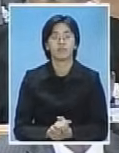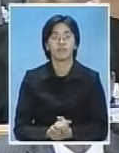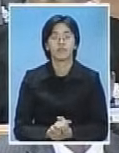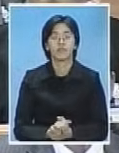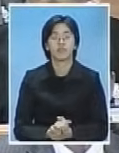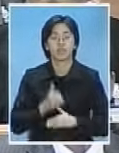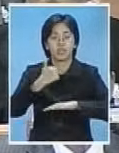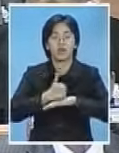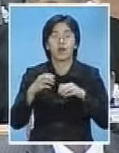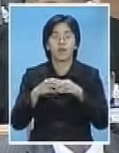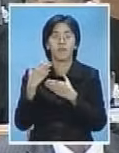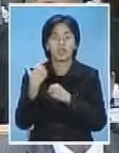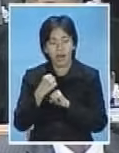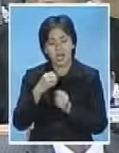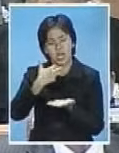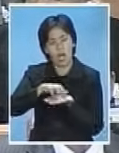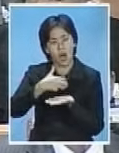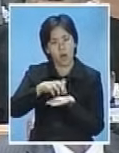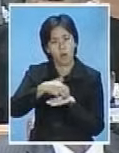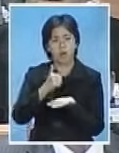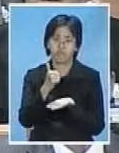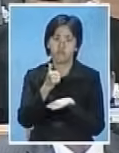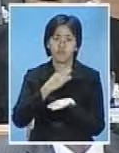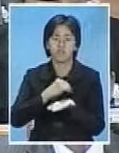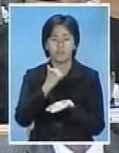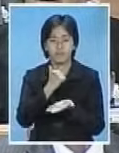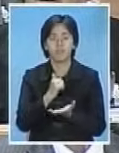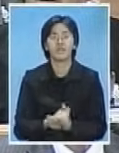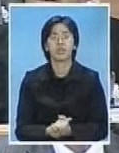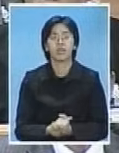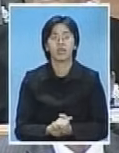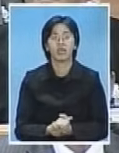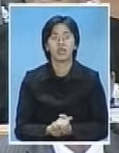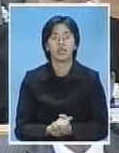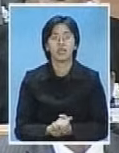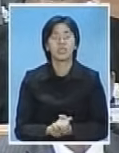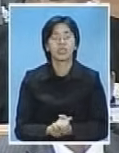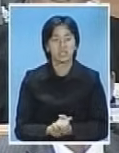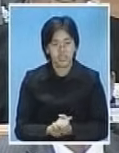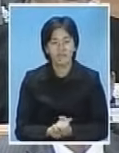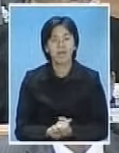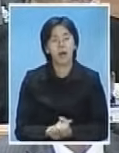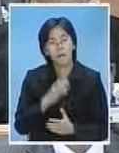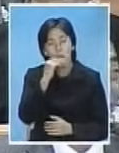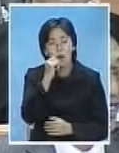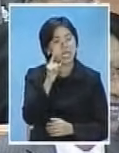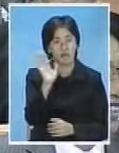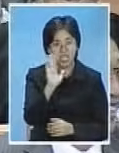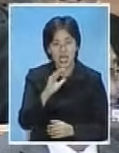ความจริงท่านหัวหน้าพรรคประชาธิปัตย์ท่านพูดไว้อย่างดีนะครับท่านไม่ใช่ดีแต่พูดหรอกครับแต่ว่าท่านพูดไว้อย่างดี